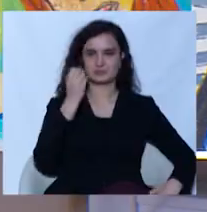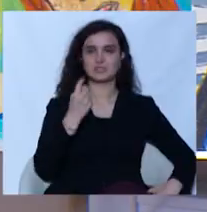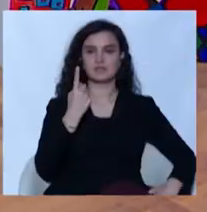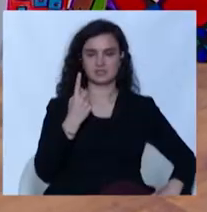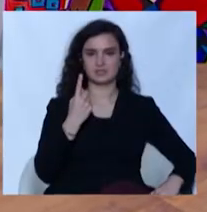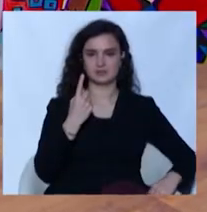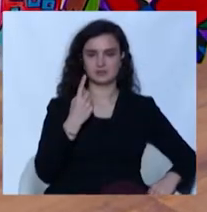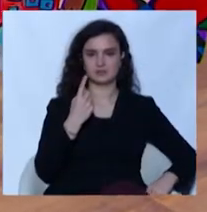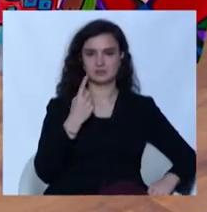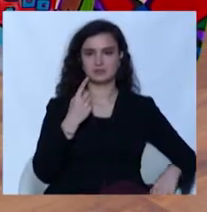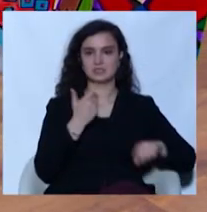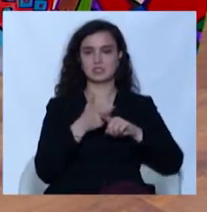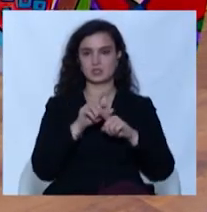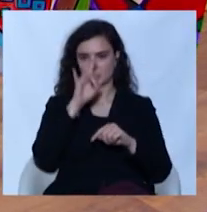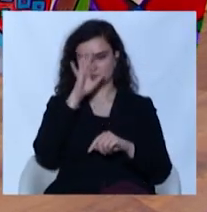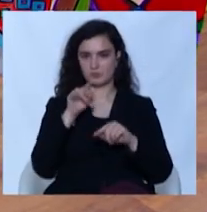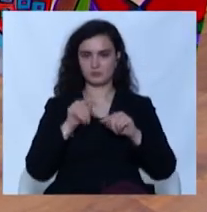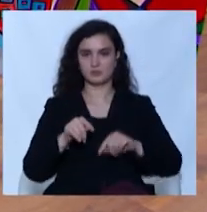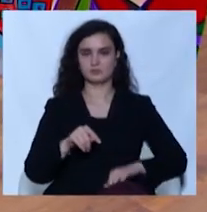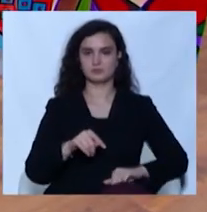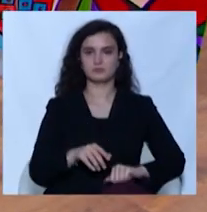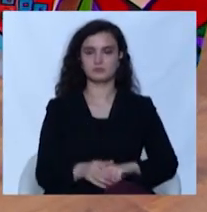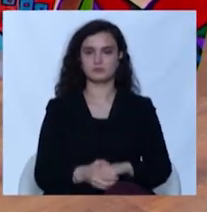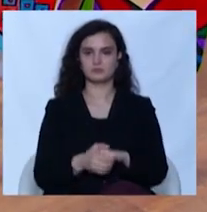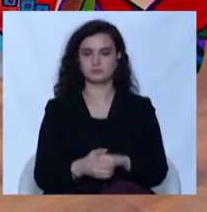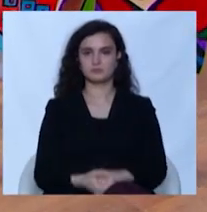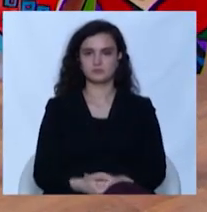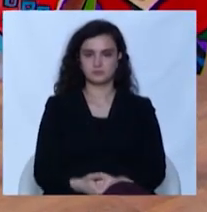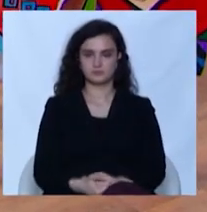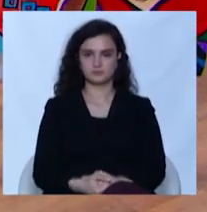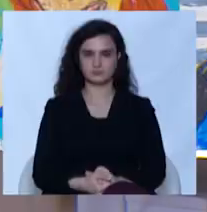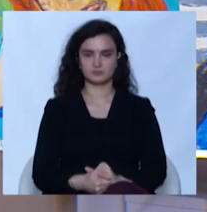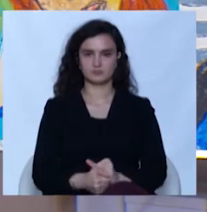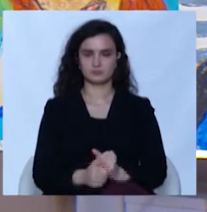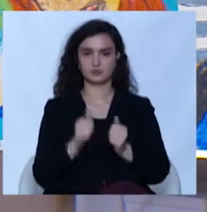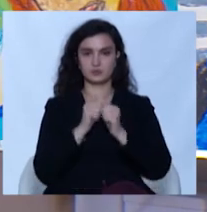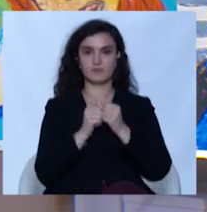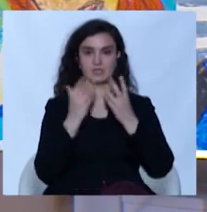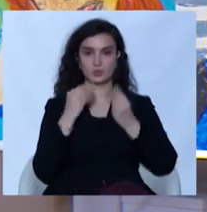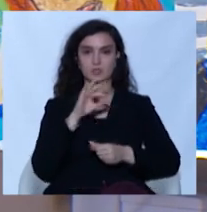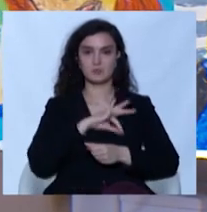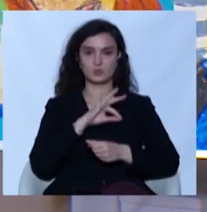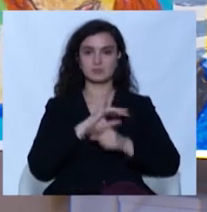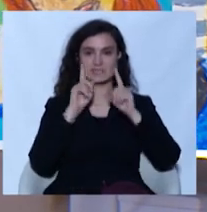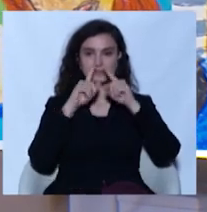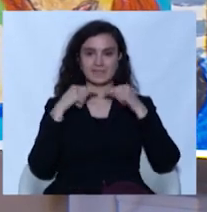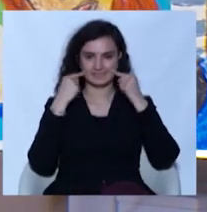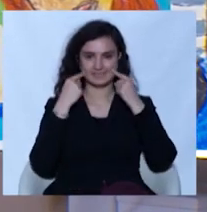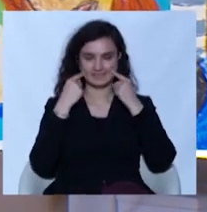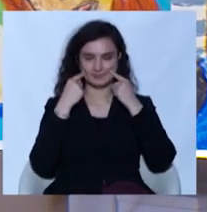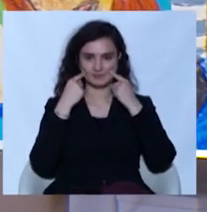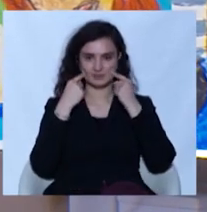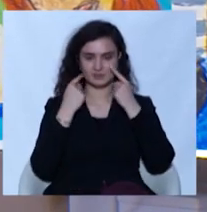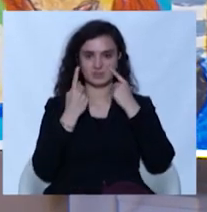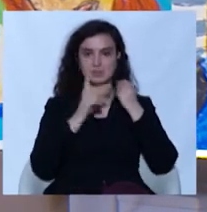ერთი ძალიან ცნობილი, რომელსაც თქვენ ყოველდღიურ ხმარებაში გაქვთ, ეს არის სმაილიკები, ხო? რომელიც